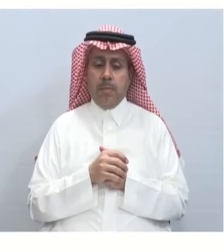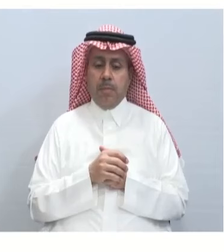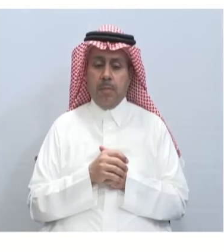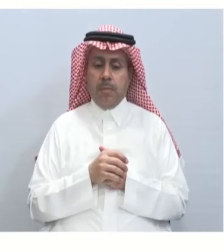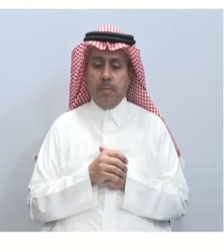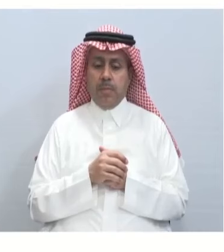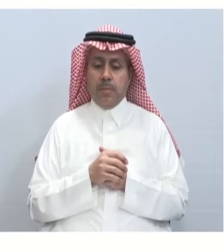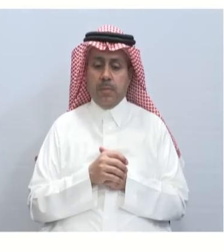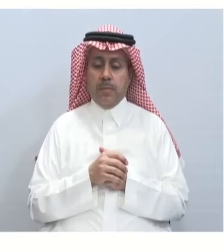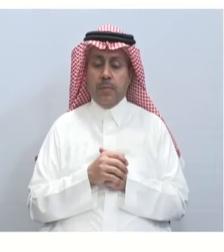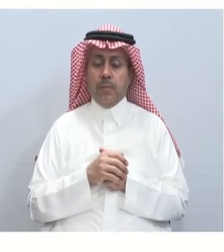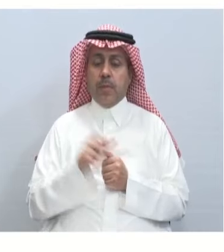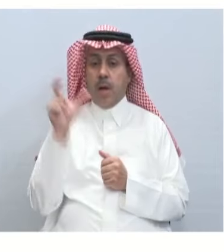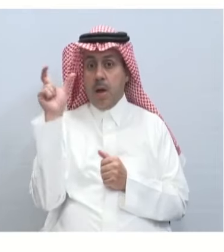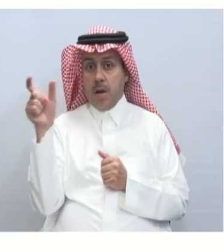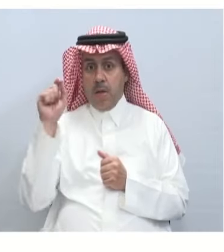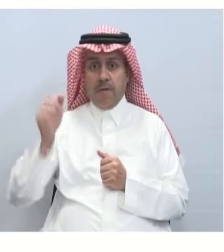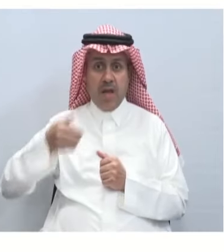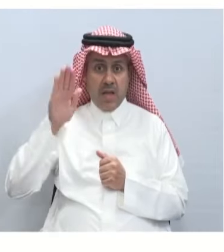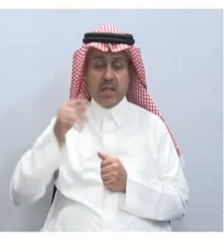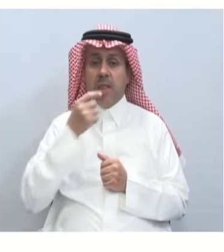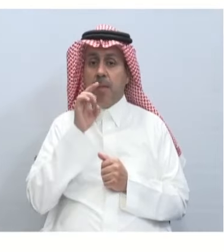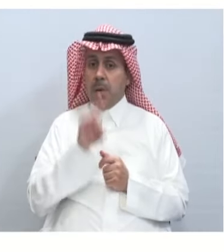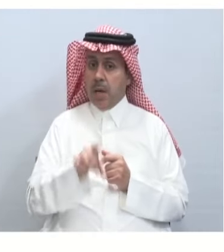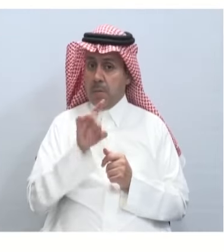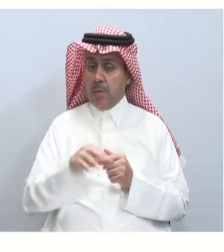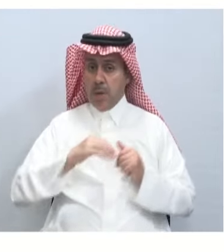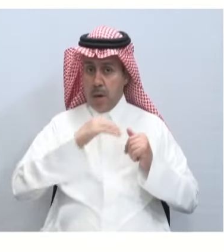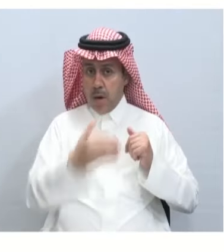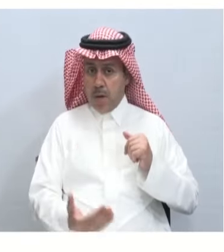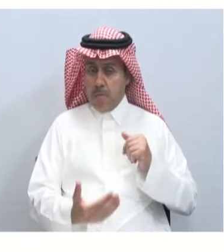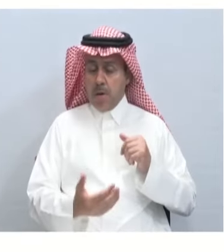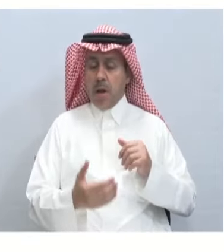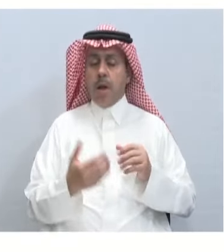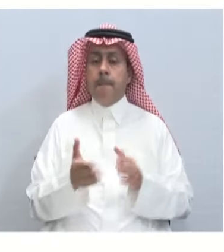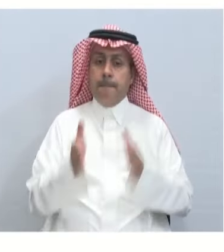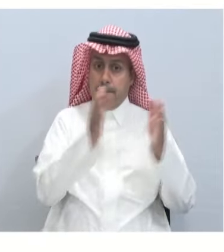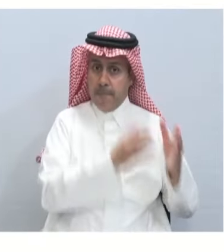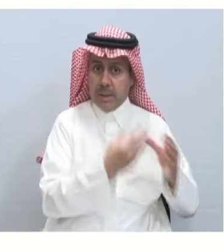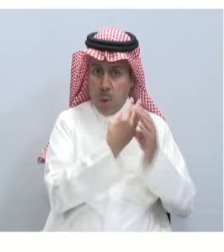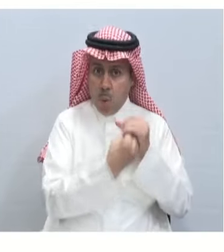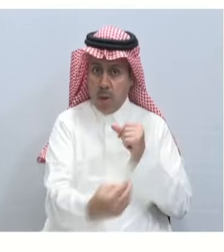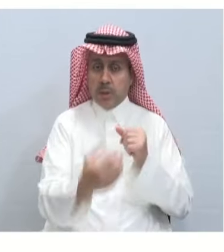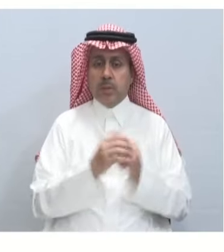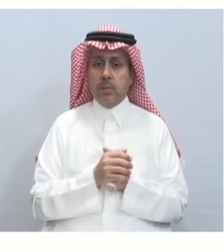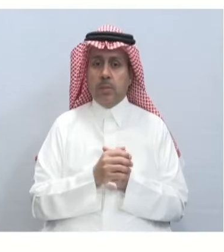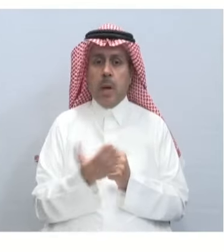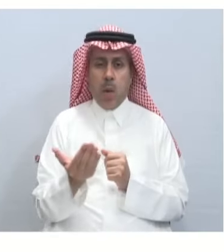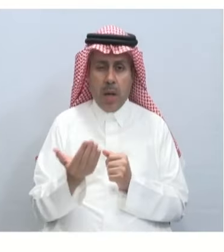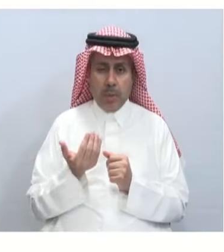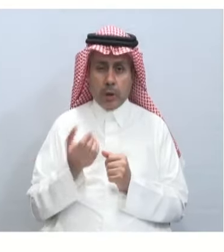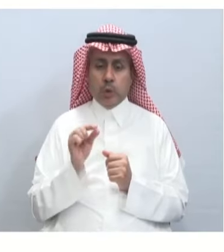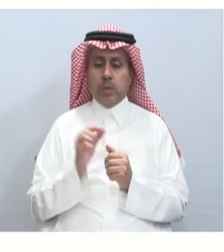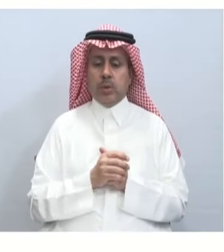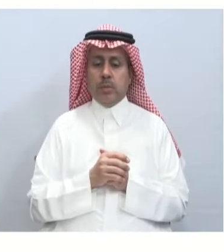اذا النفاس هو دم يخرج من رحم المراه الحامل بعد الو ده او قبلها